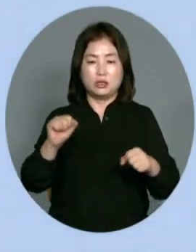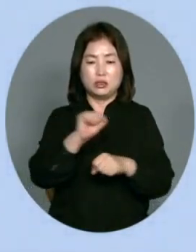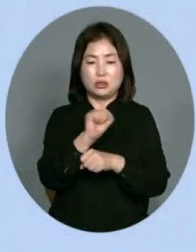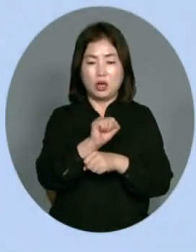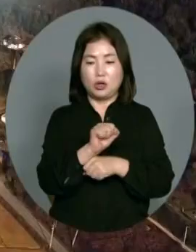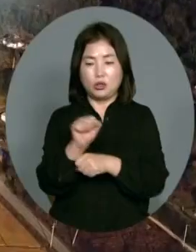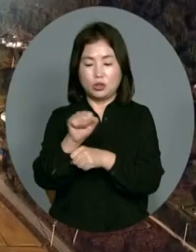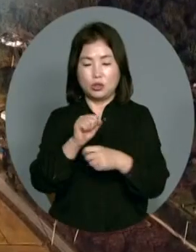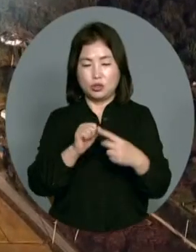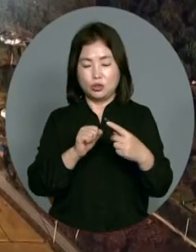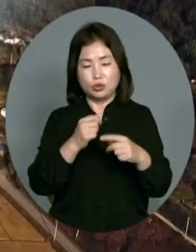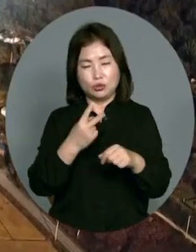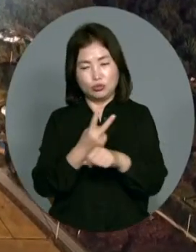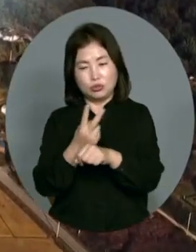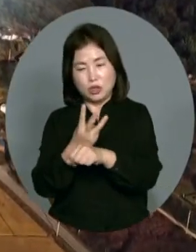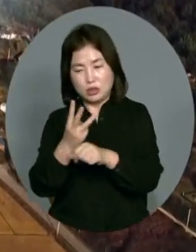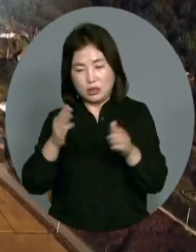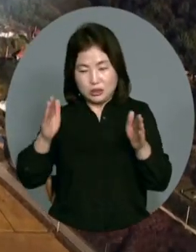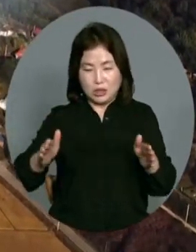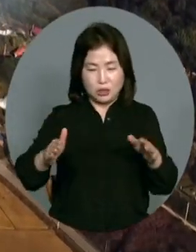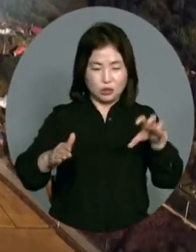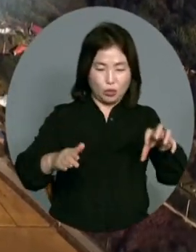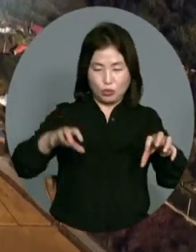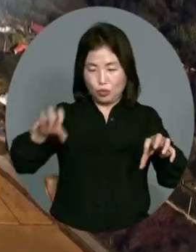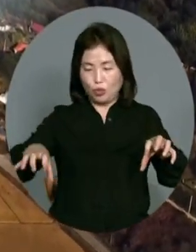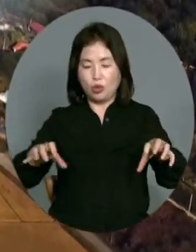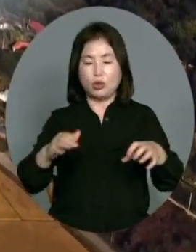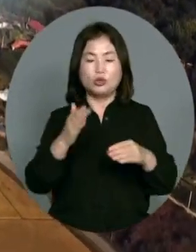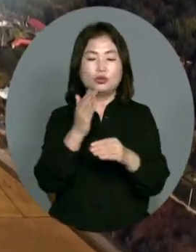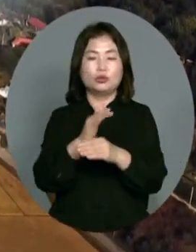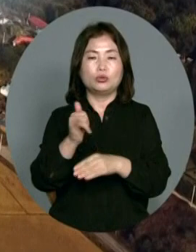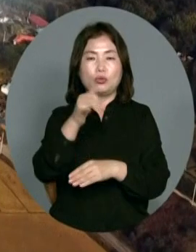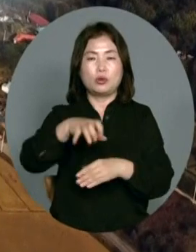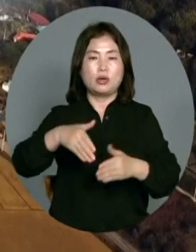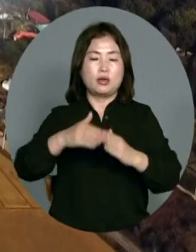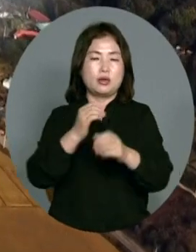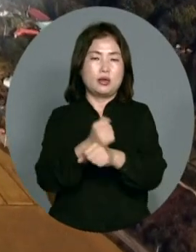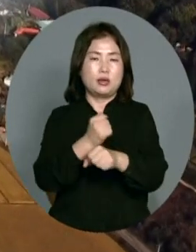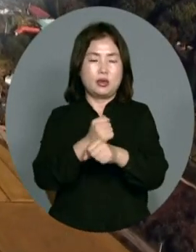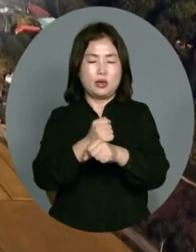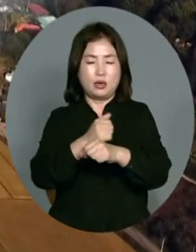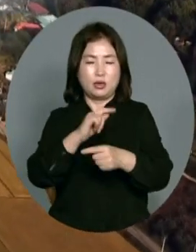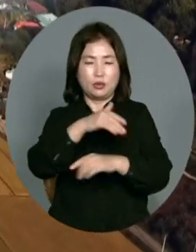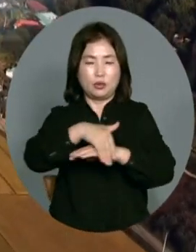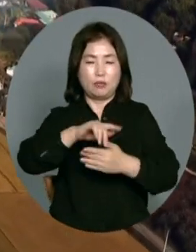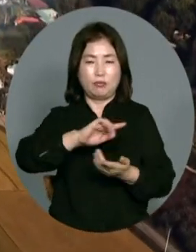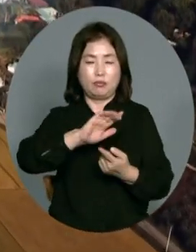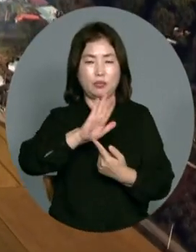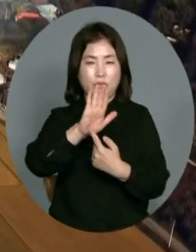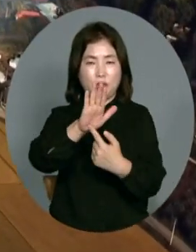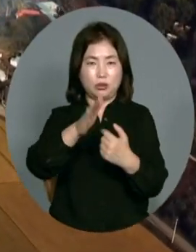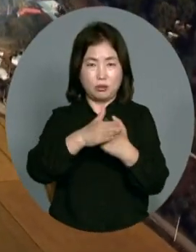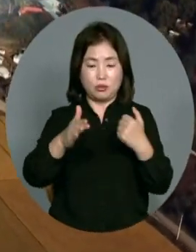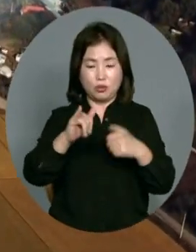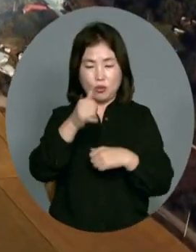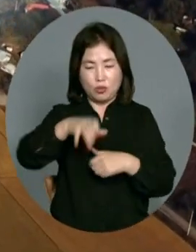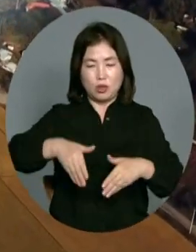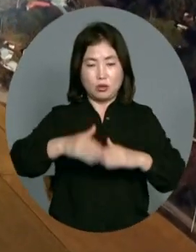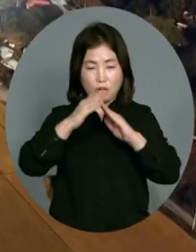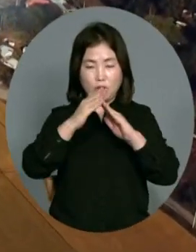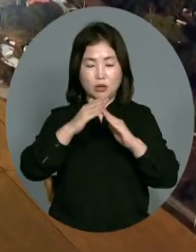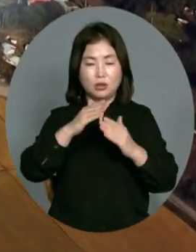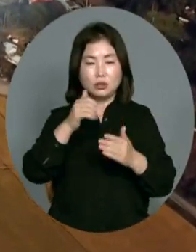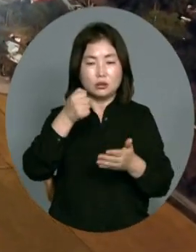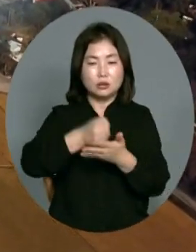시간 거리를 사이에 두고 두 도시가 서로 중추공항을 짓겠다는 청사진을 밝힌 가운데 공항 건립에 관한